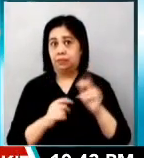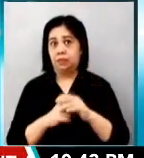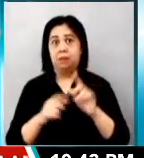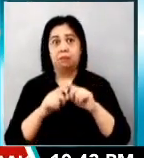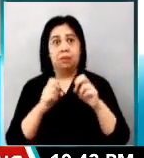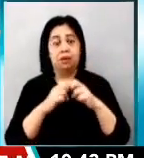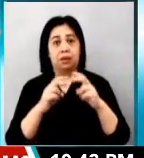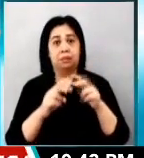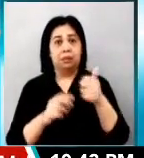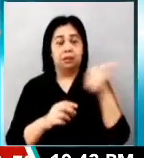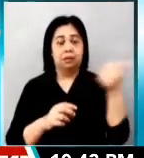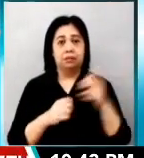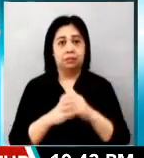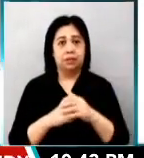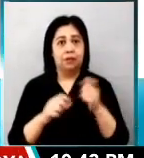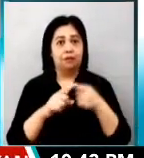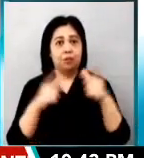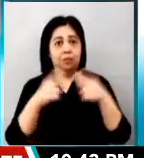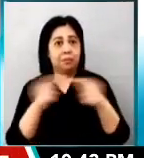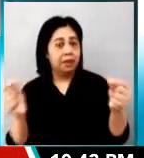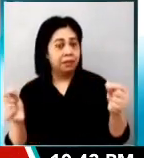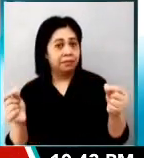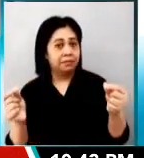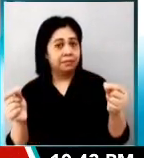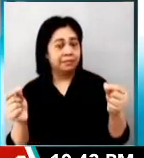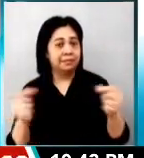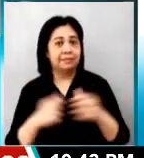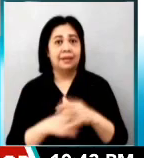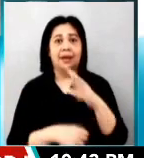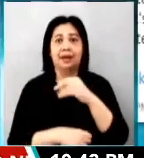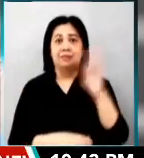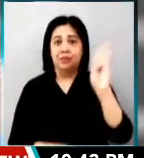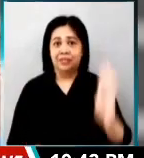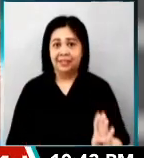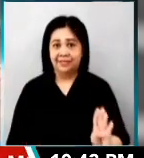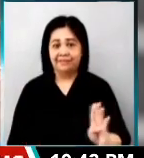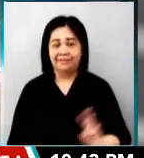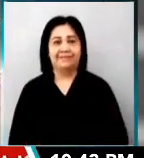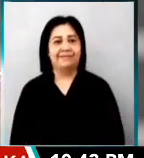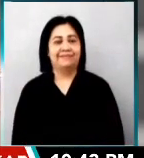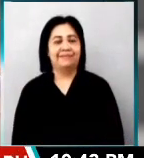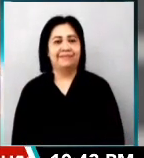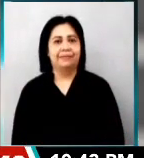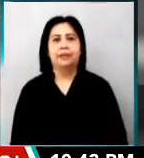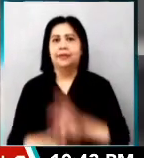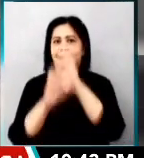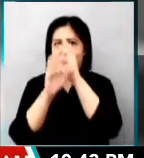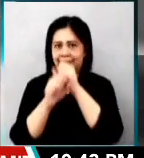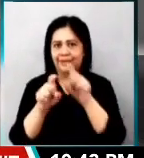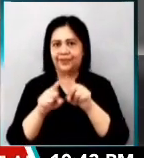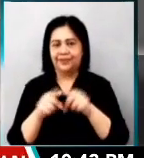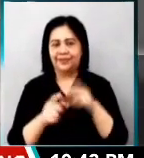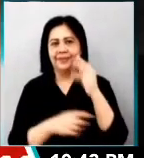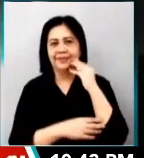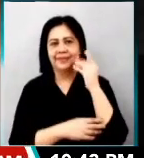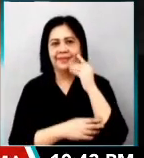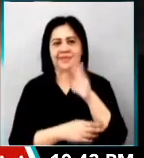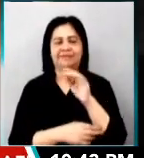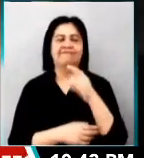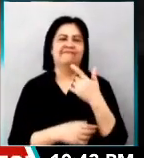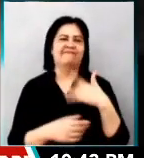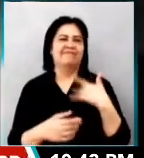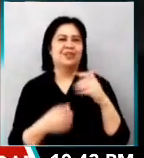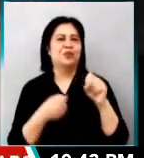mga taga-Japan at Brazil. Hinangaan din si Marjeline sa kanyang sportsmanship.